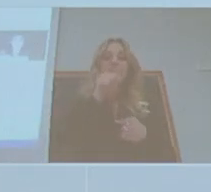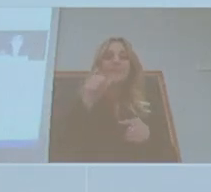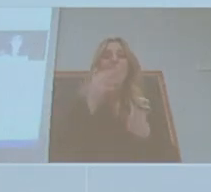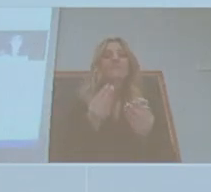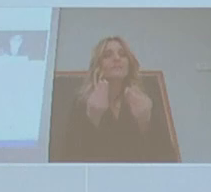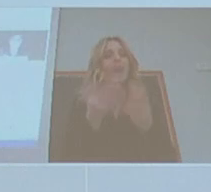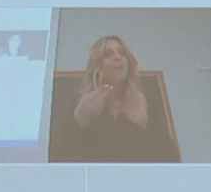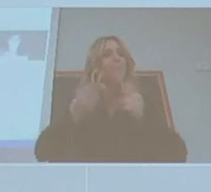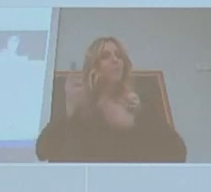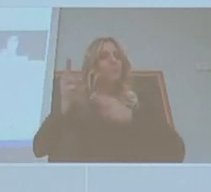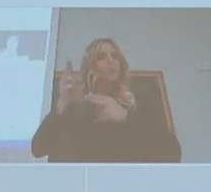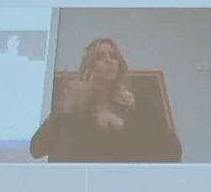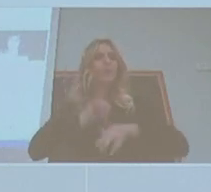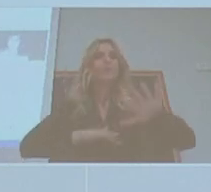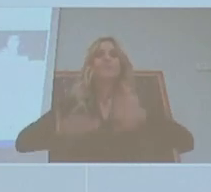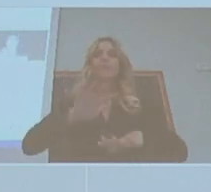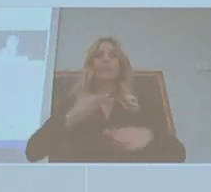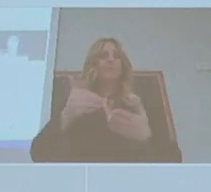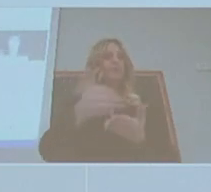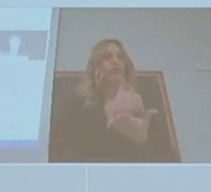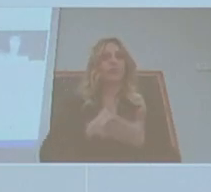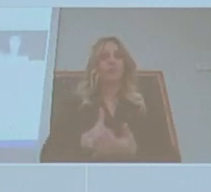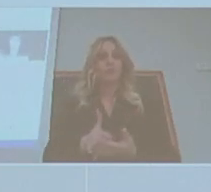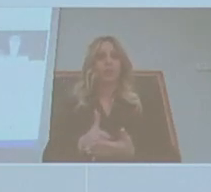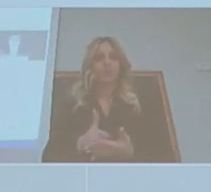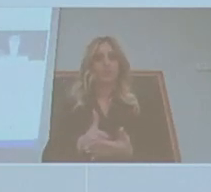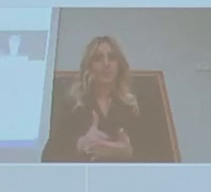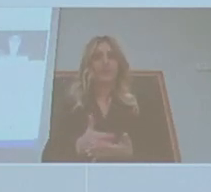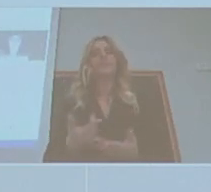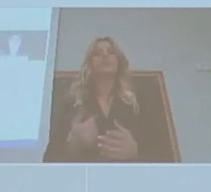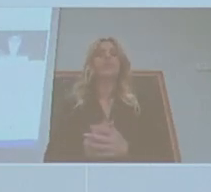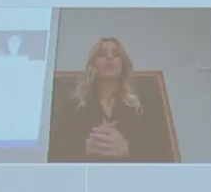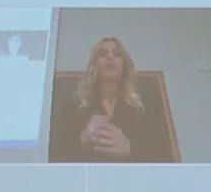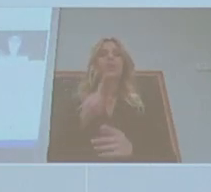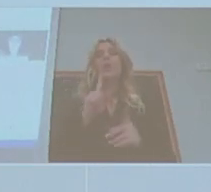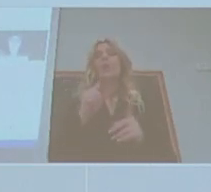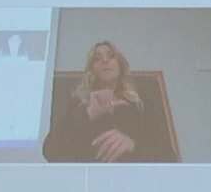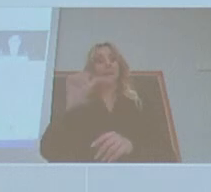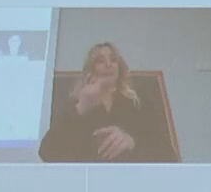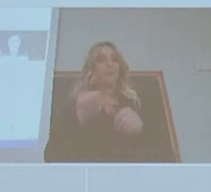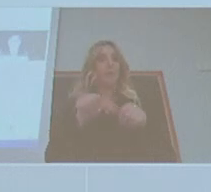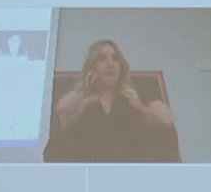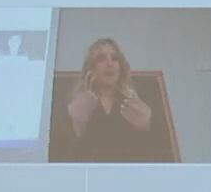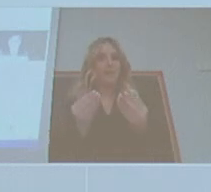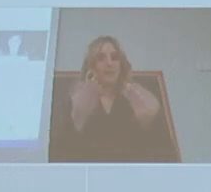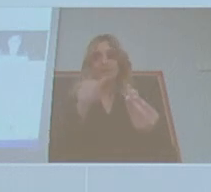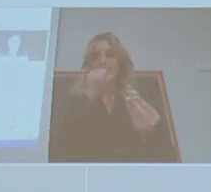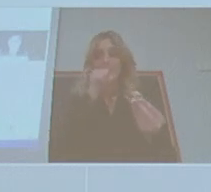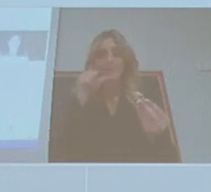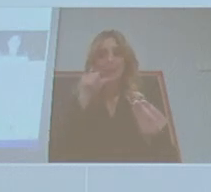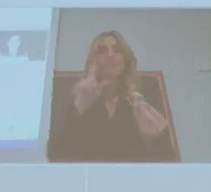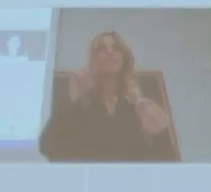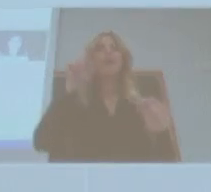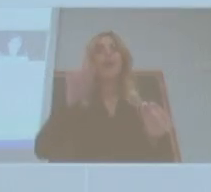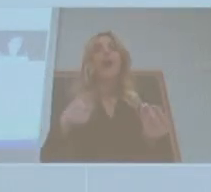nozioni, le classiche nozioni di base, soprattutto nozioni di